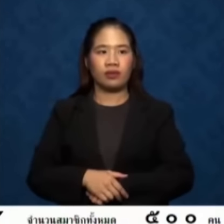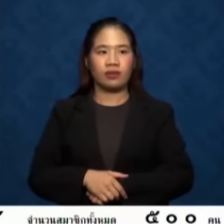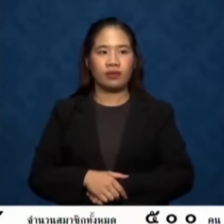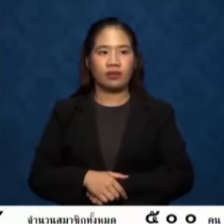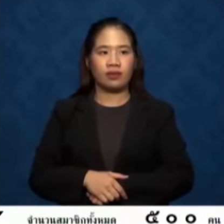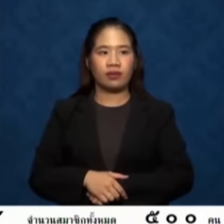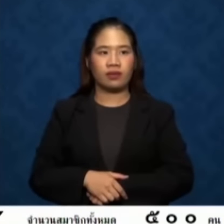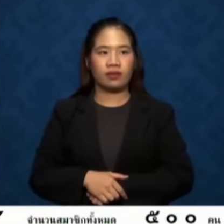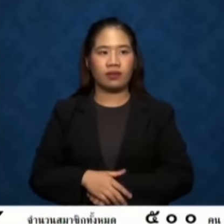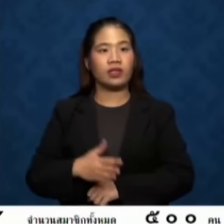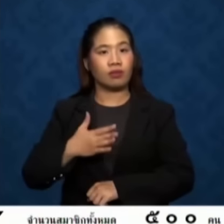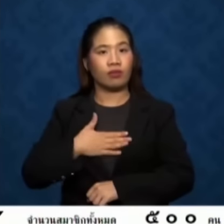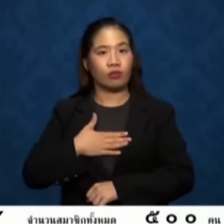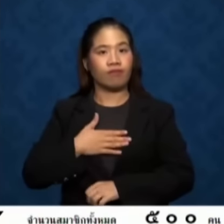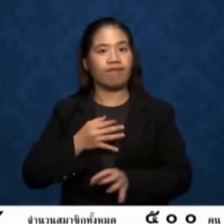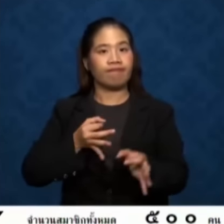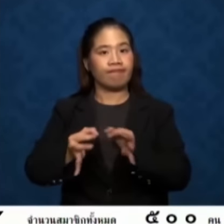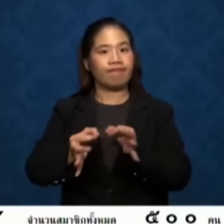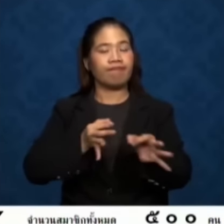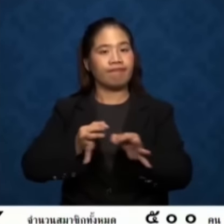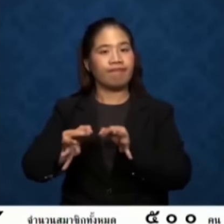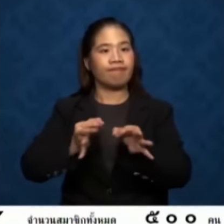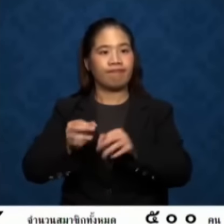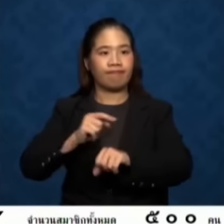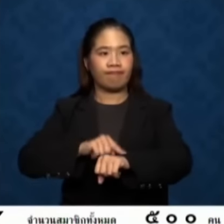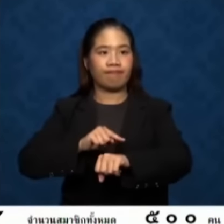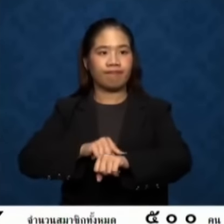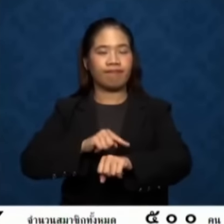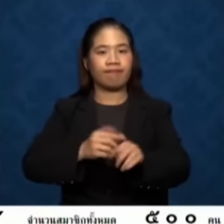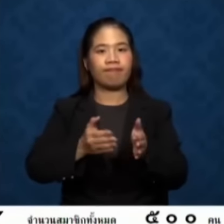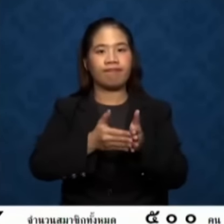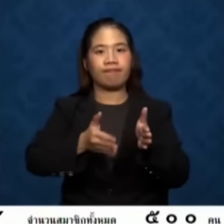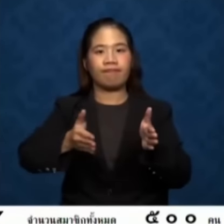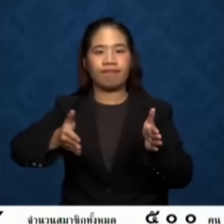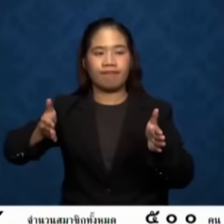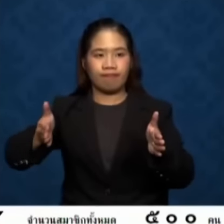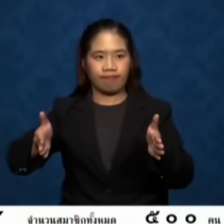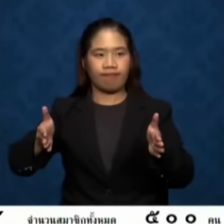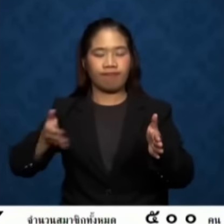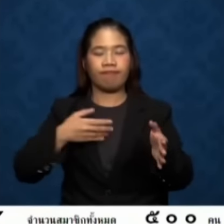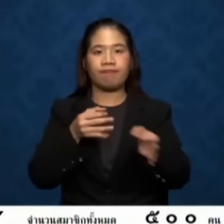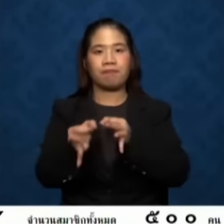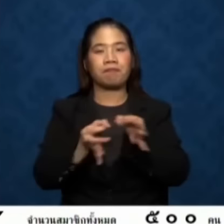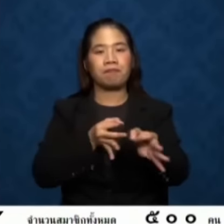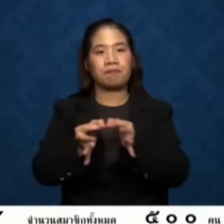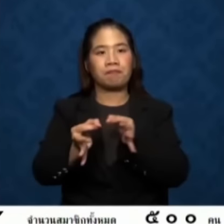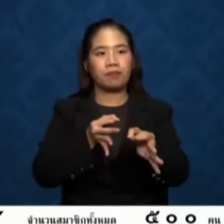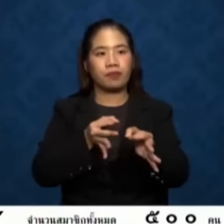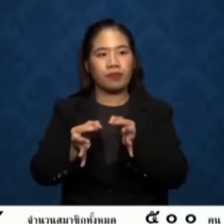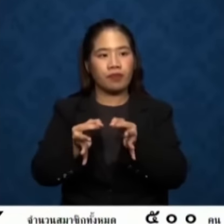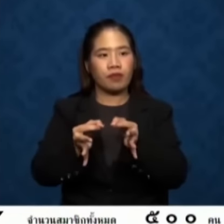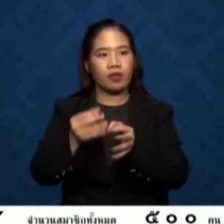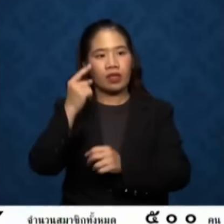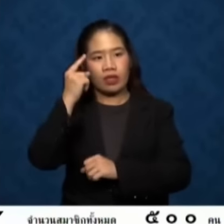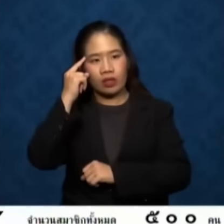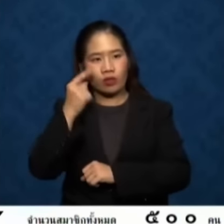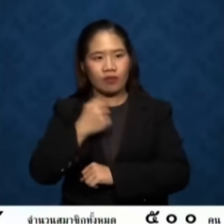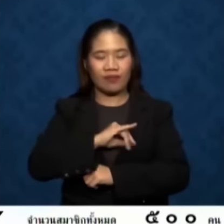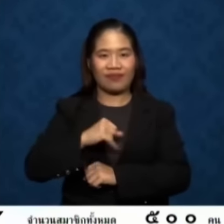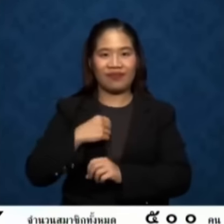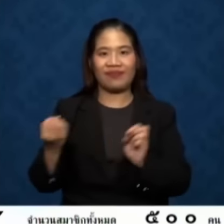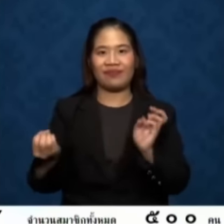ผมคงจะใช้เวลาไม่มากนักแต่ไม่ชี้แจงอาจจะเกิดความเสียห